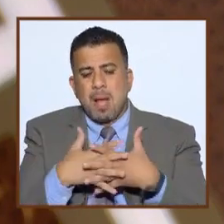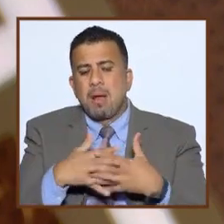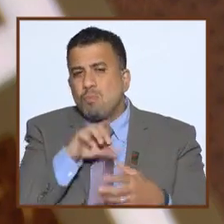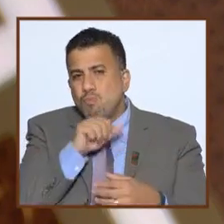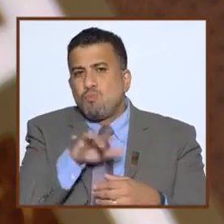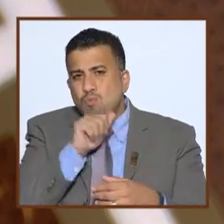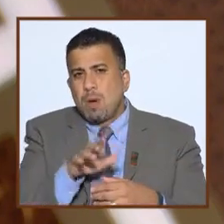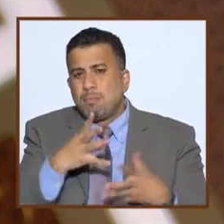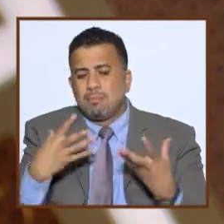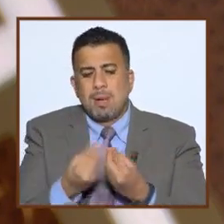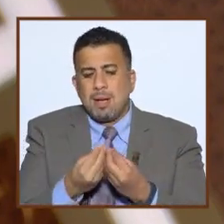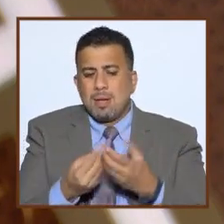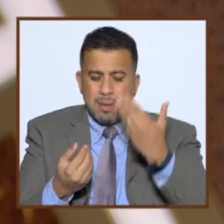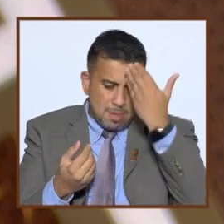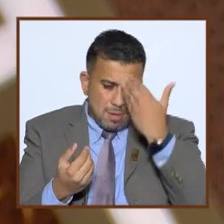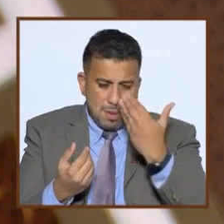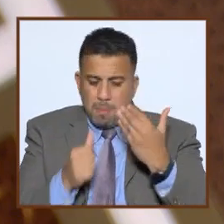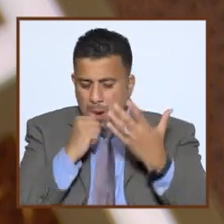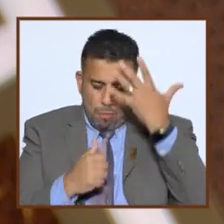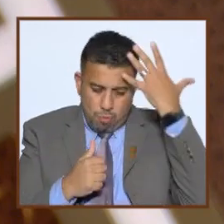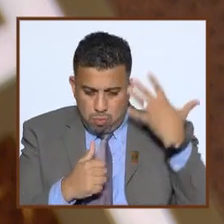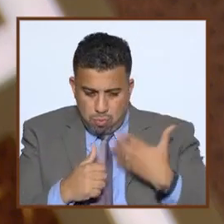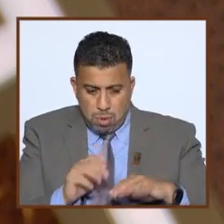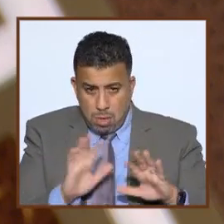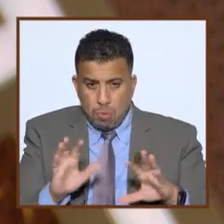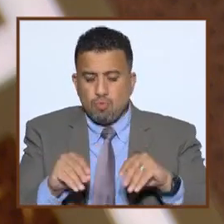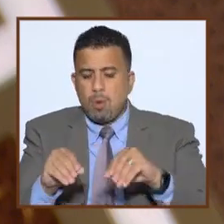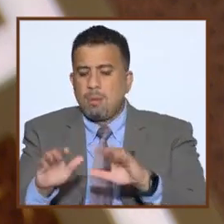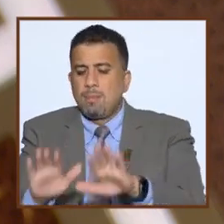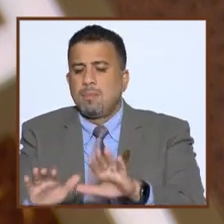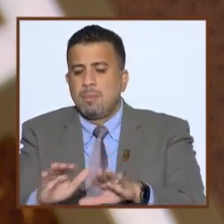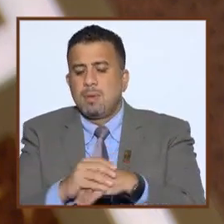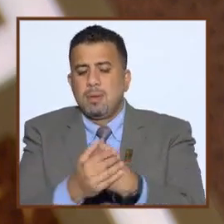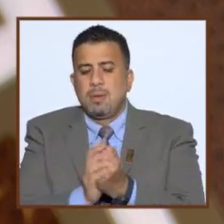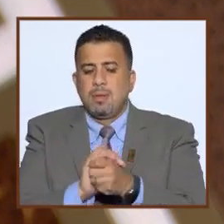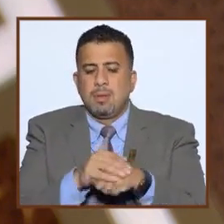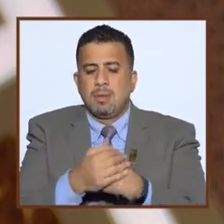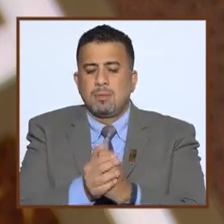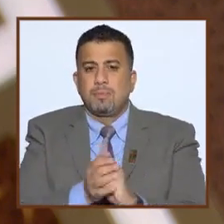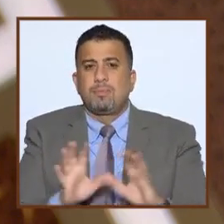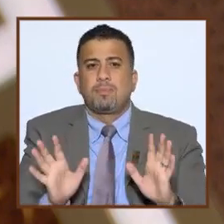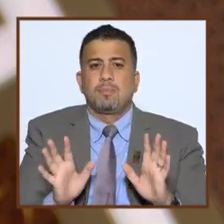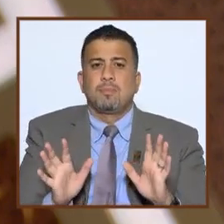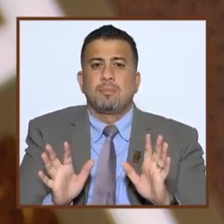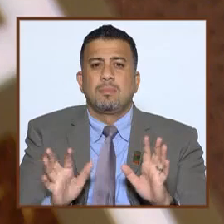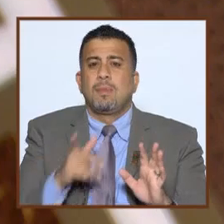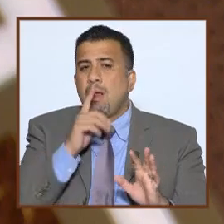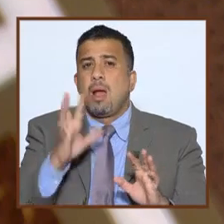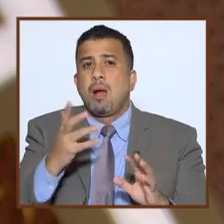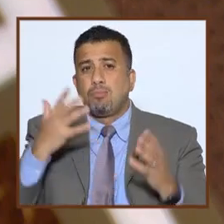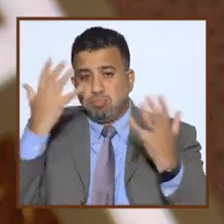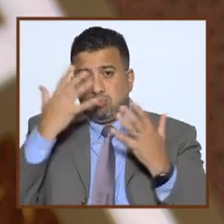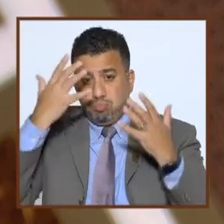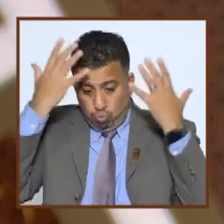عليه الصلاه والسلام بين التيمم وبين الماء وبعض العلماء قالوا يسقط الغسل كله وتنتقل الى ماذا